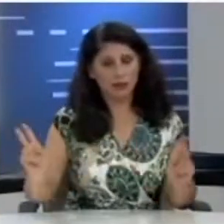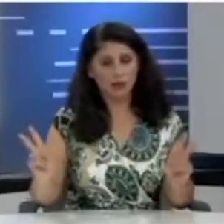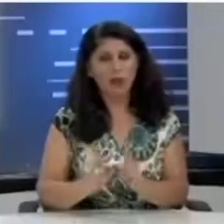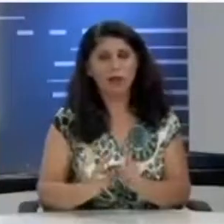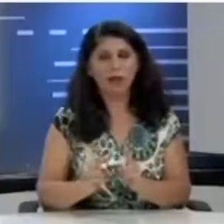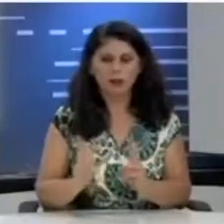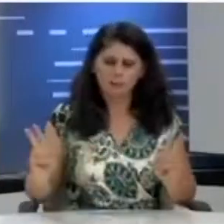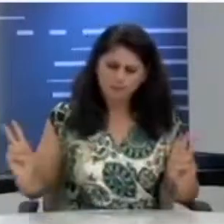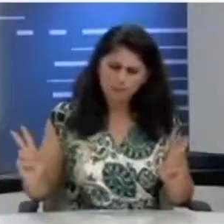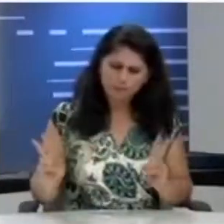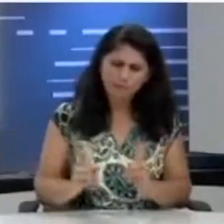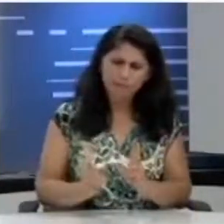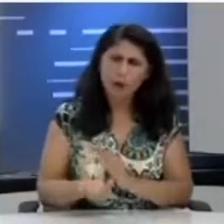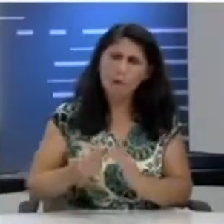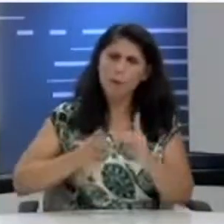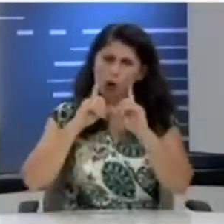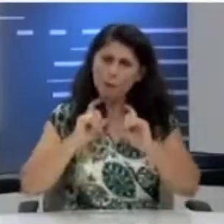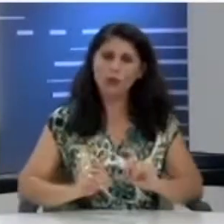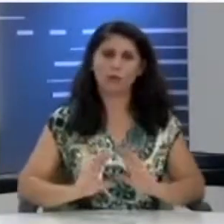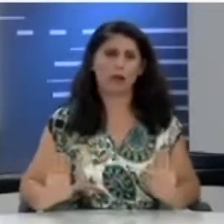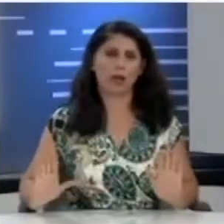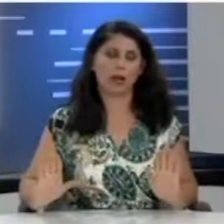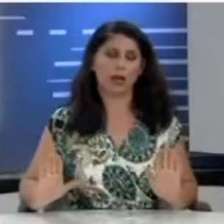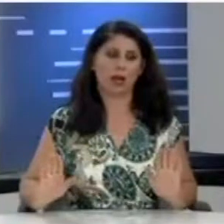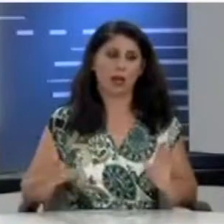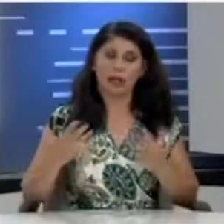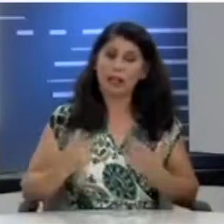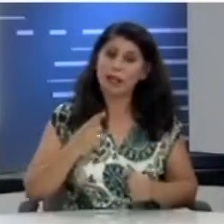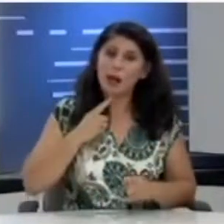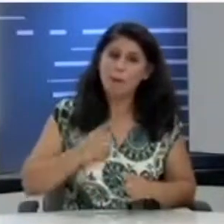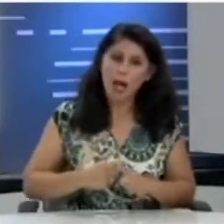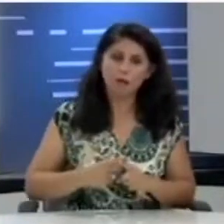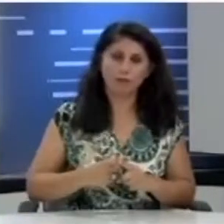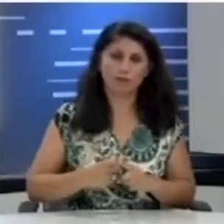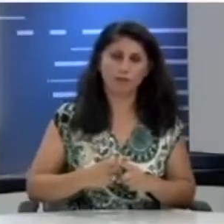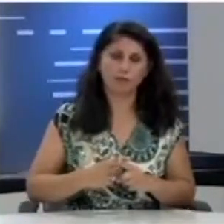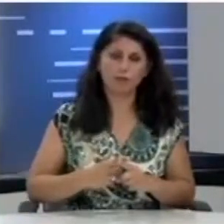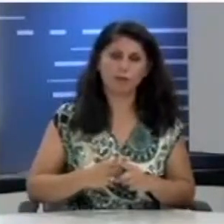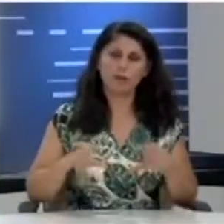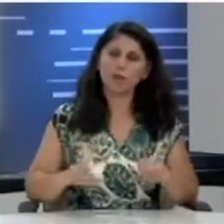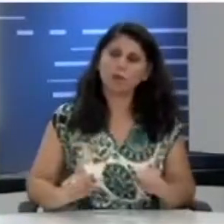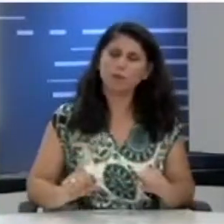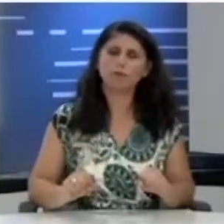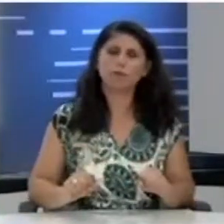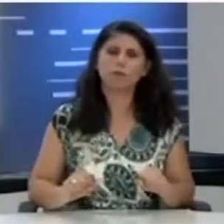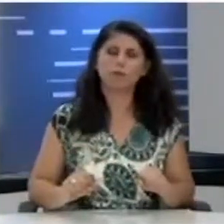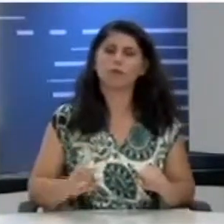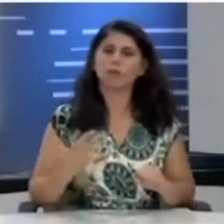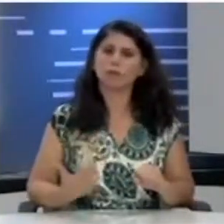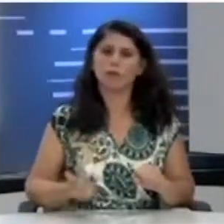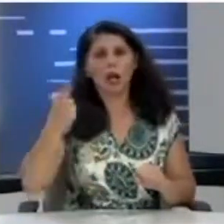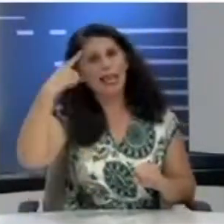περιορίζετε, συρρυκνώνετε τα προαπαιτούμενα. Να είναι απλά κάτοχοι, μάλλον